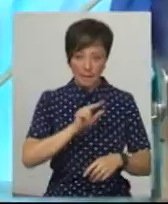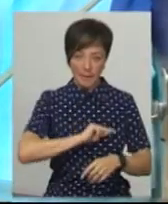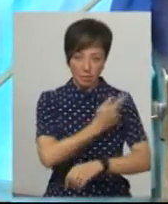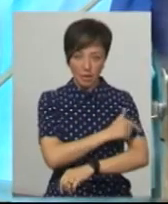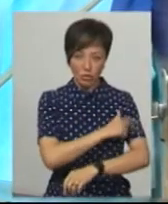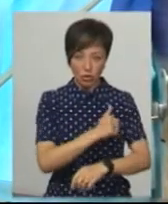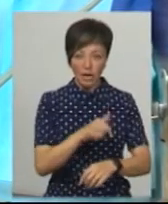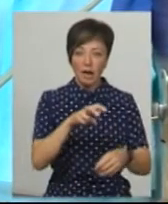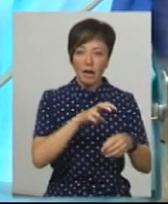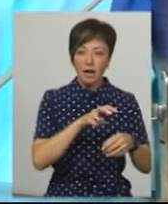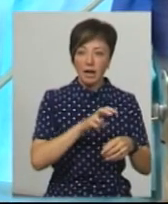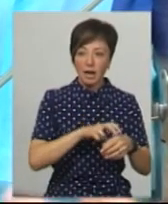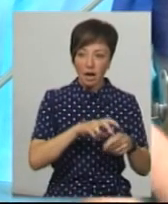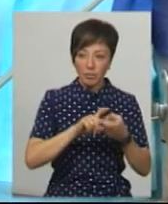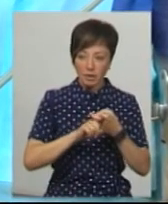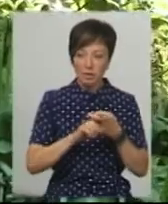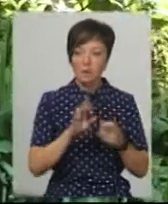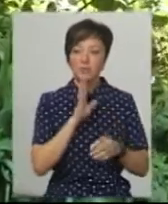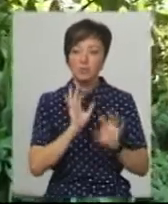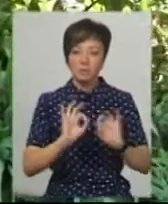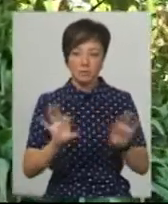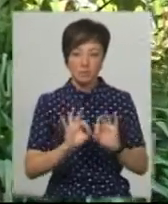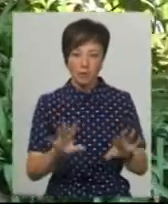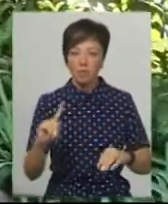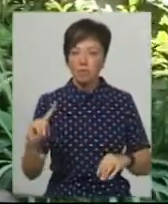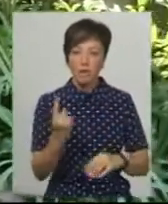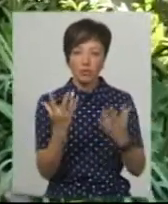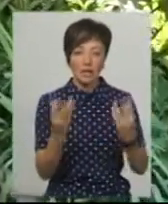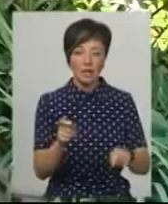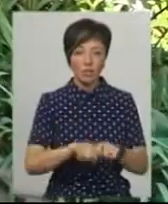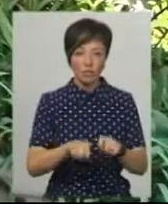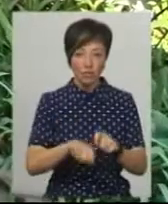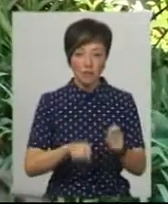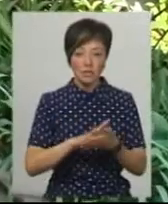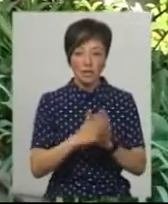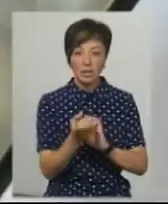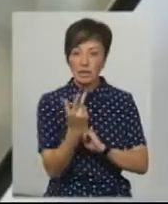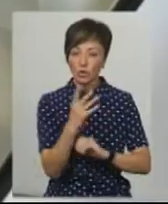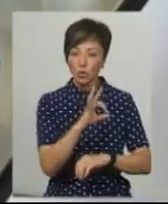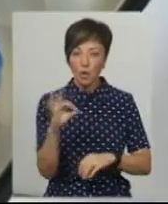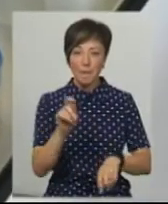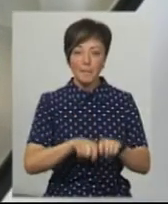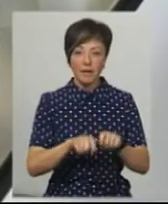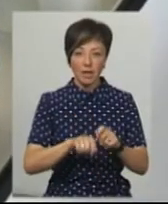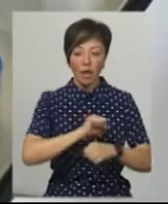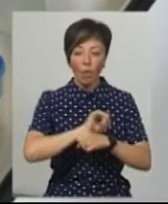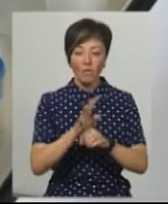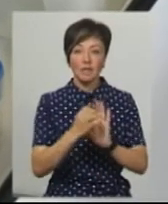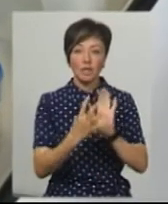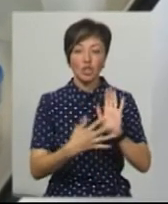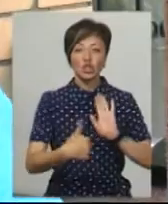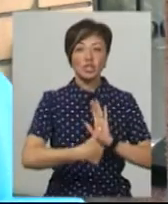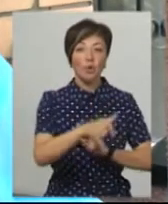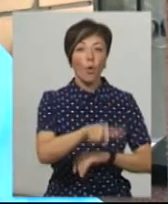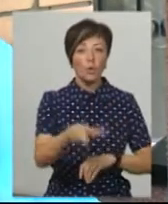З них і лікарка-вірусологиня Ірина Шевченко. Каже, в перший день тестування станом на 13:00 перевірилися на COVID-19